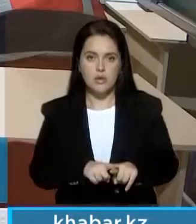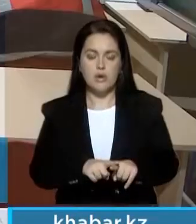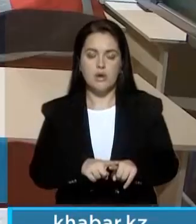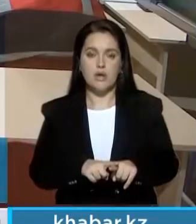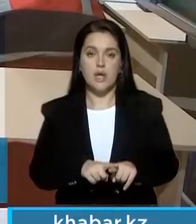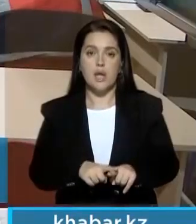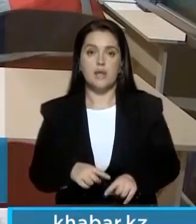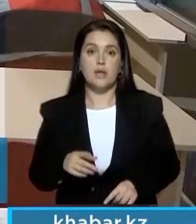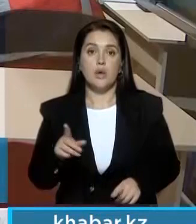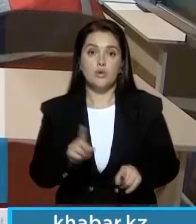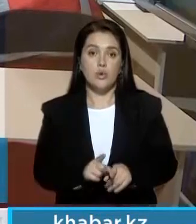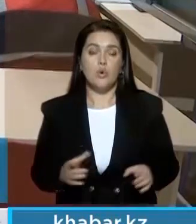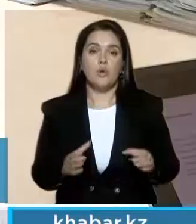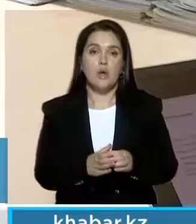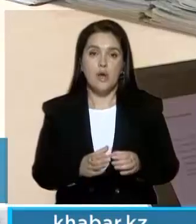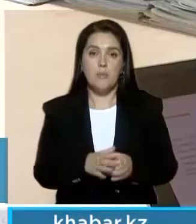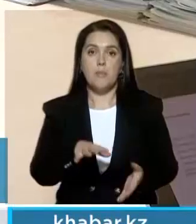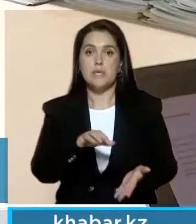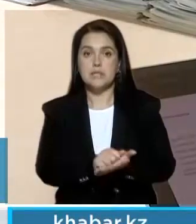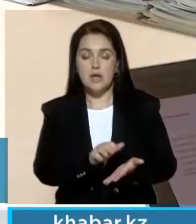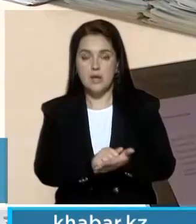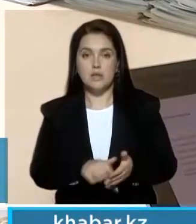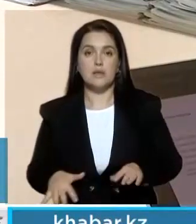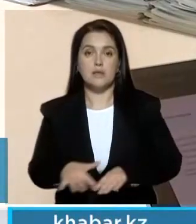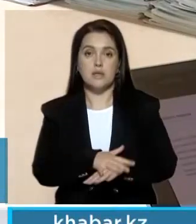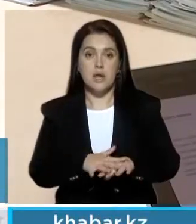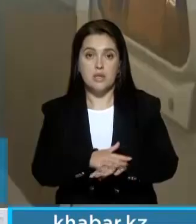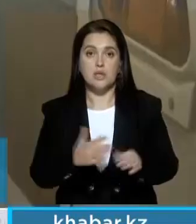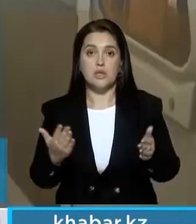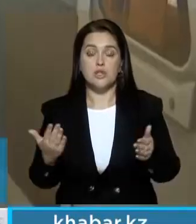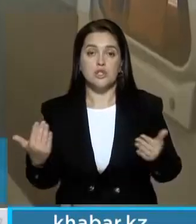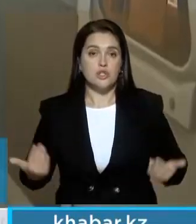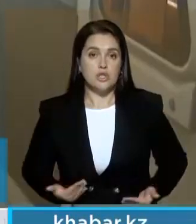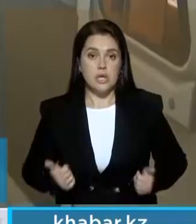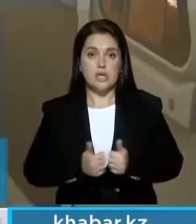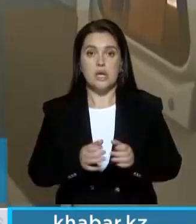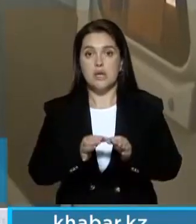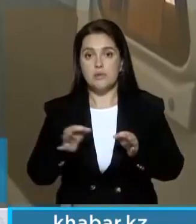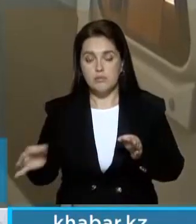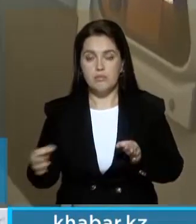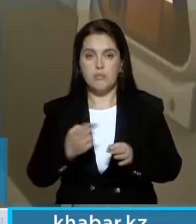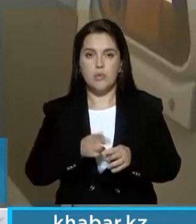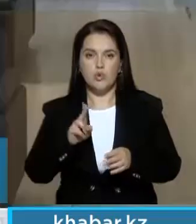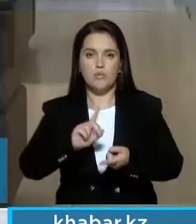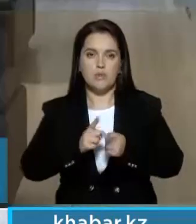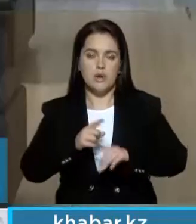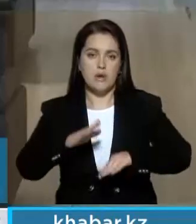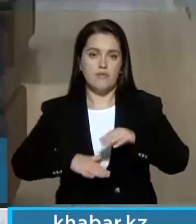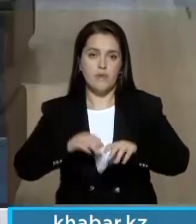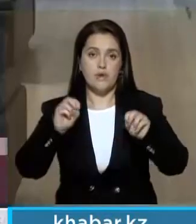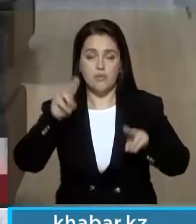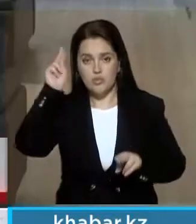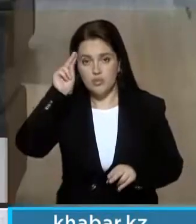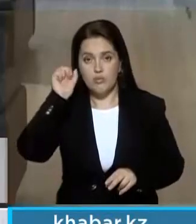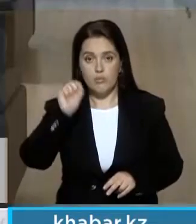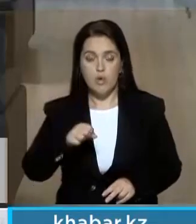оборудованию. Предусмотрели в компании и занятость местного населения. Для жителей соседних сел была запущена программа «Переквалификация кадров». Все кандидаты